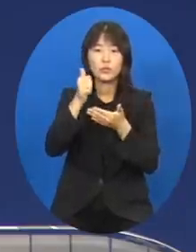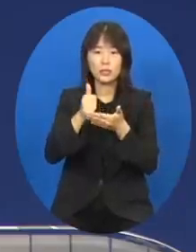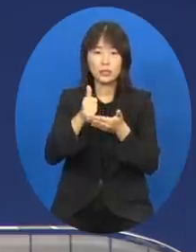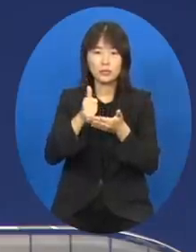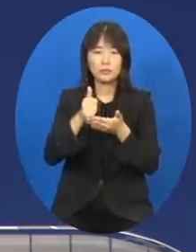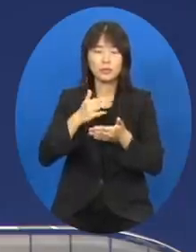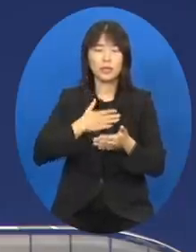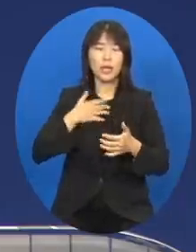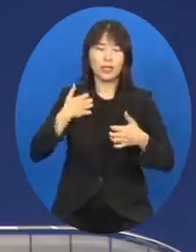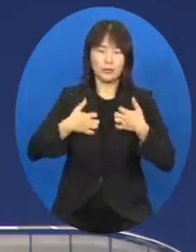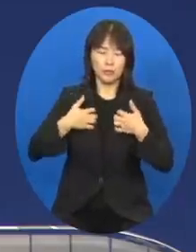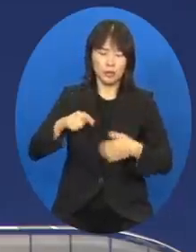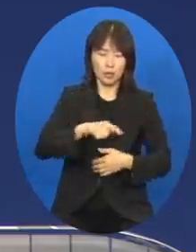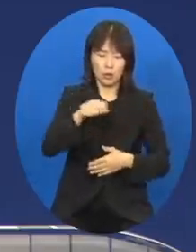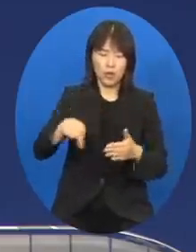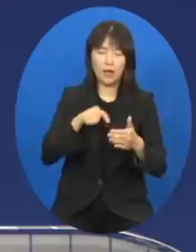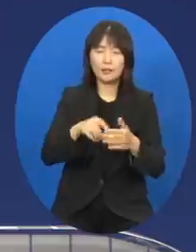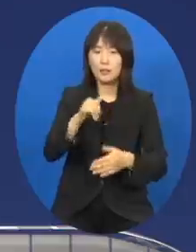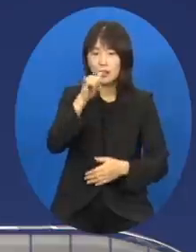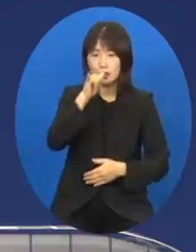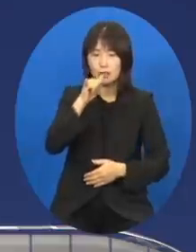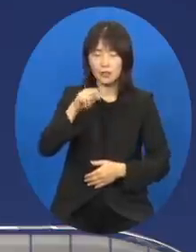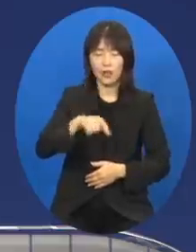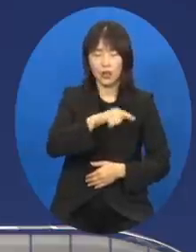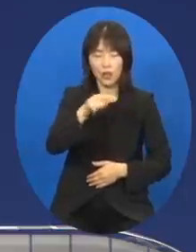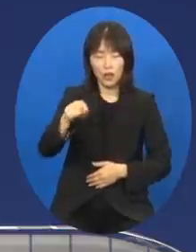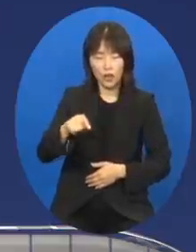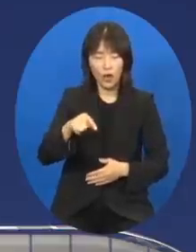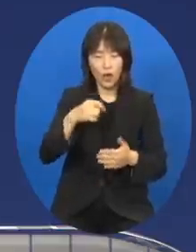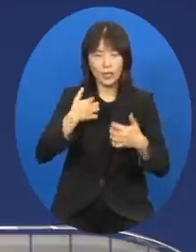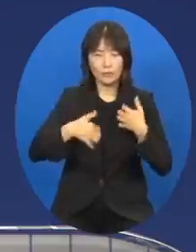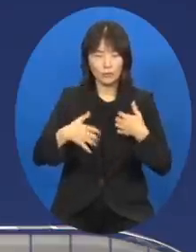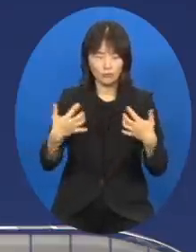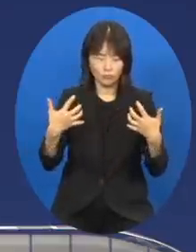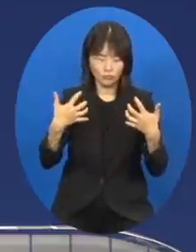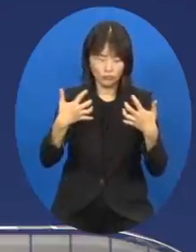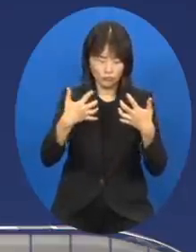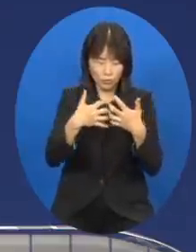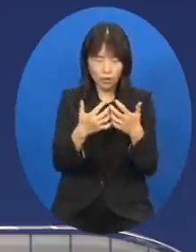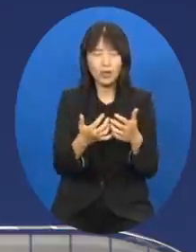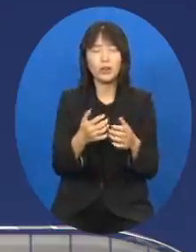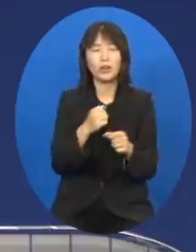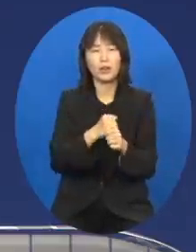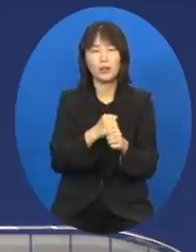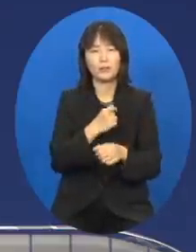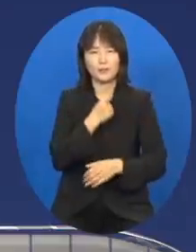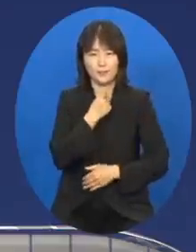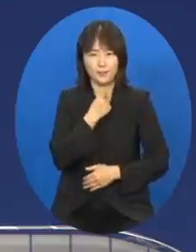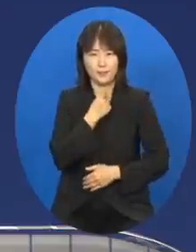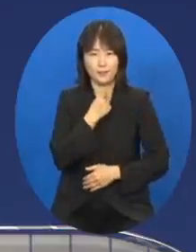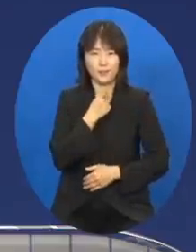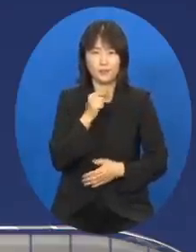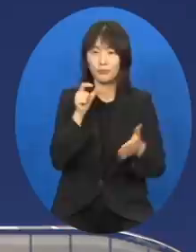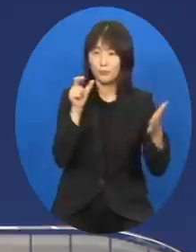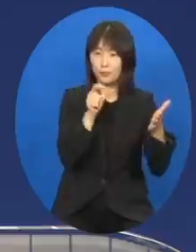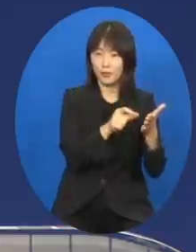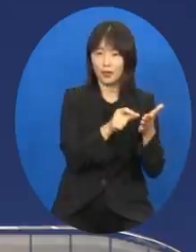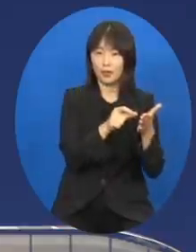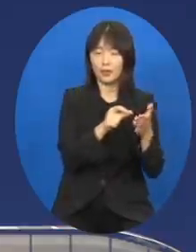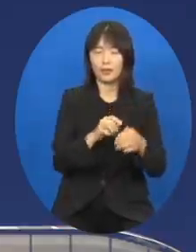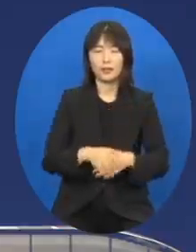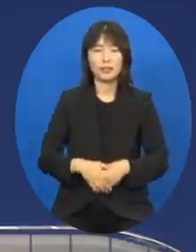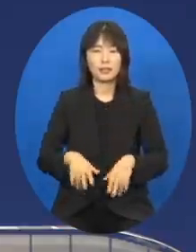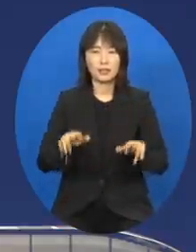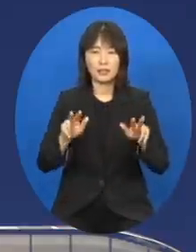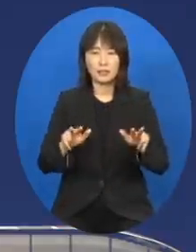내 기쁨이 너희 안에 있어 너희 기쁨을 충만하게 하려 함이니라 하셨습니다.